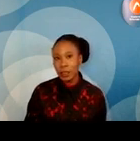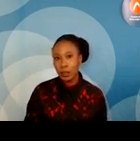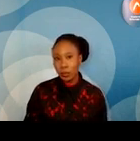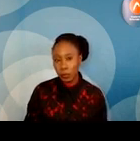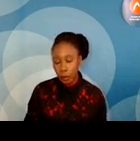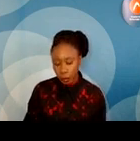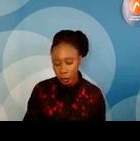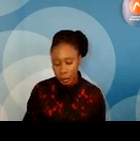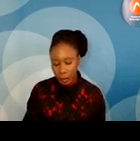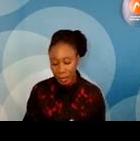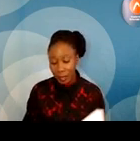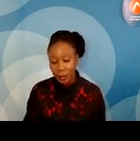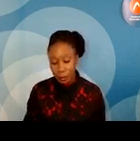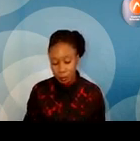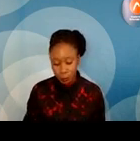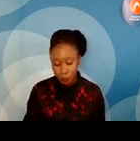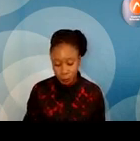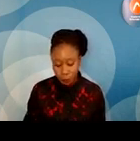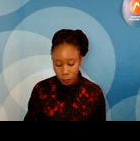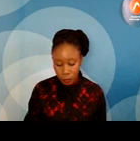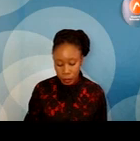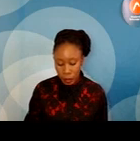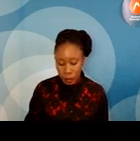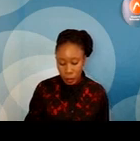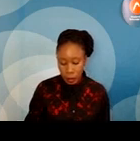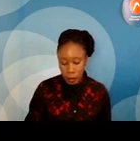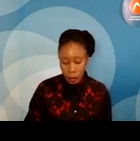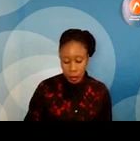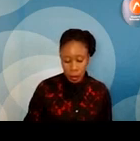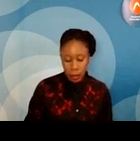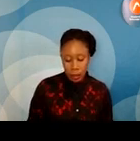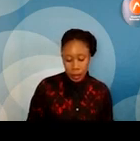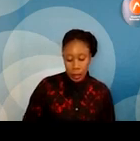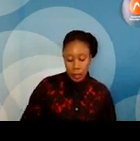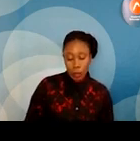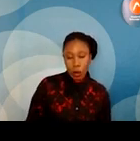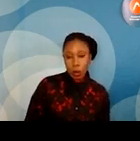respekt till äldre.